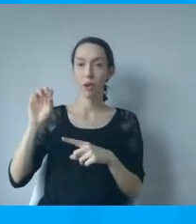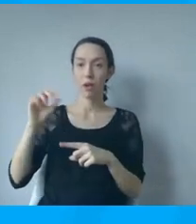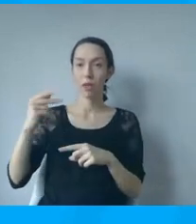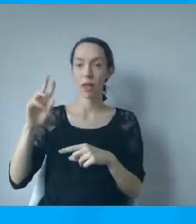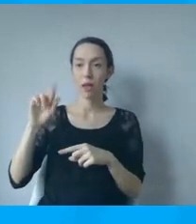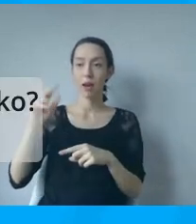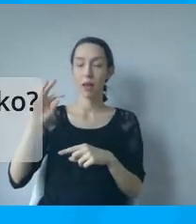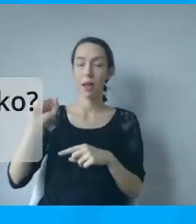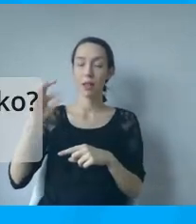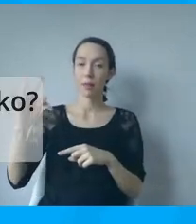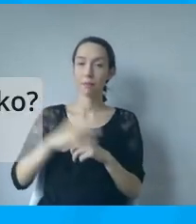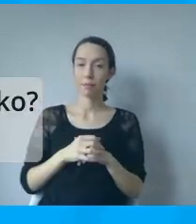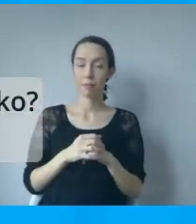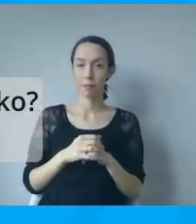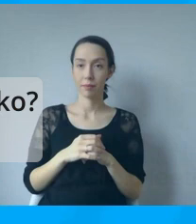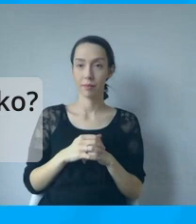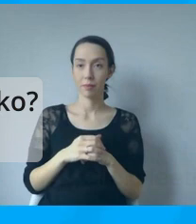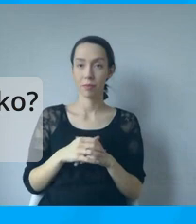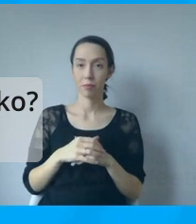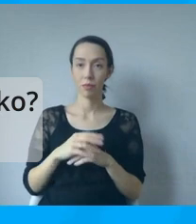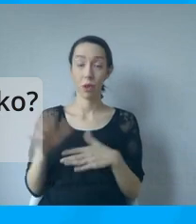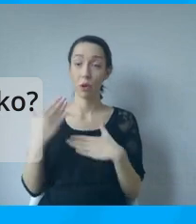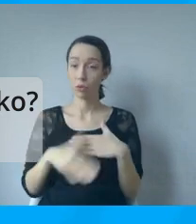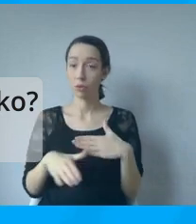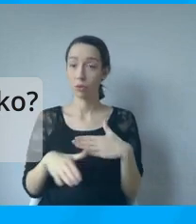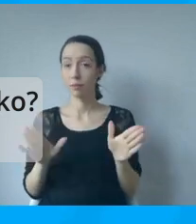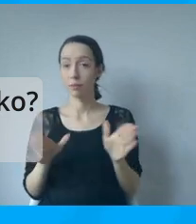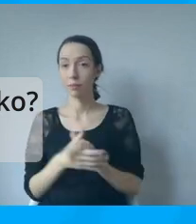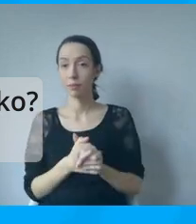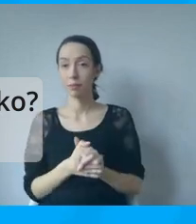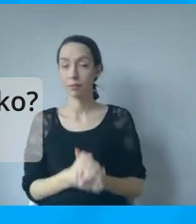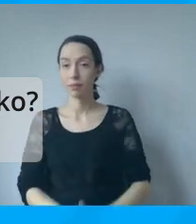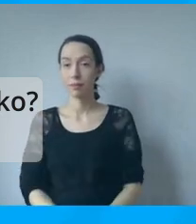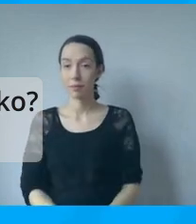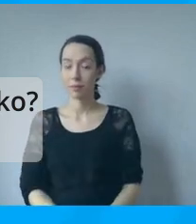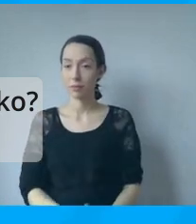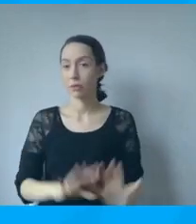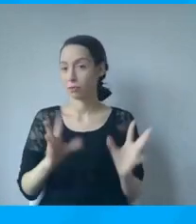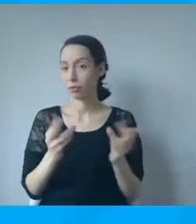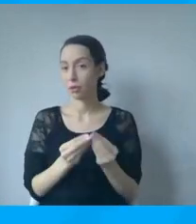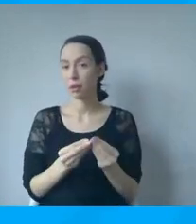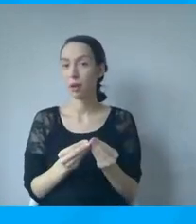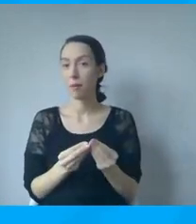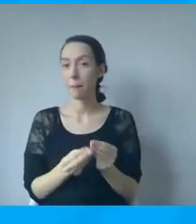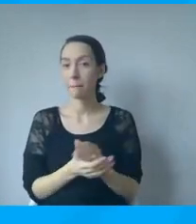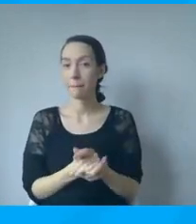dodać. Dobra, czy mamy jeszcze jakieś pytania? To już wszystko.